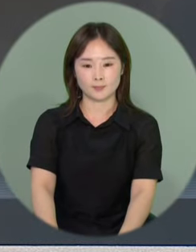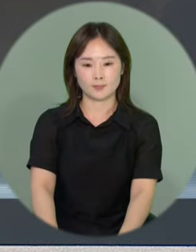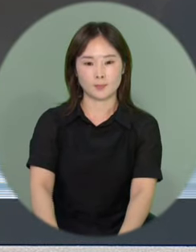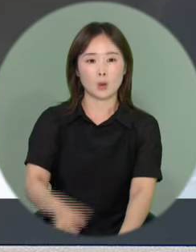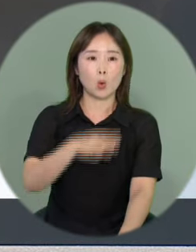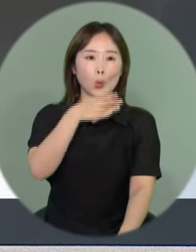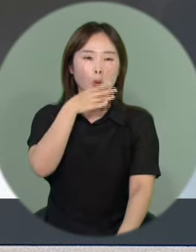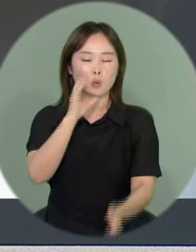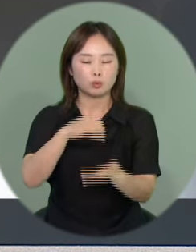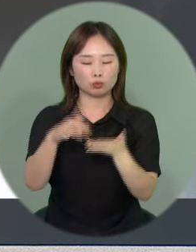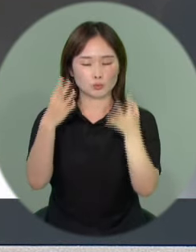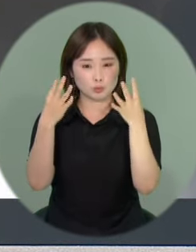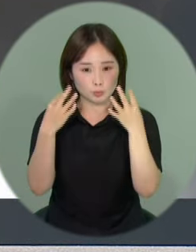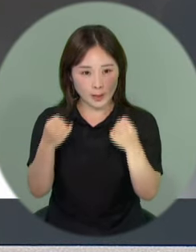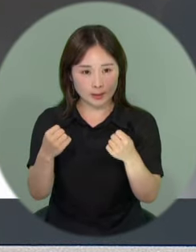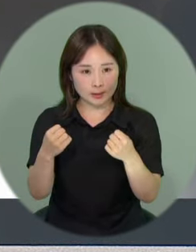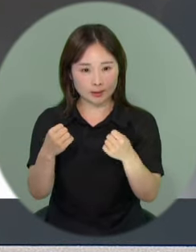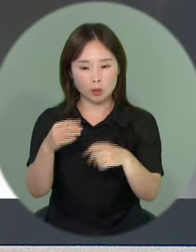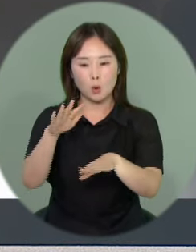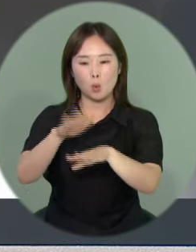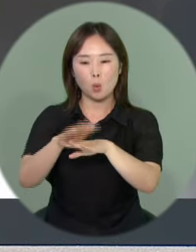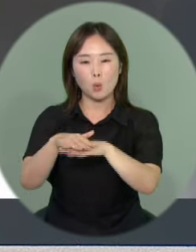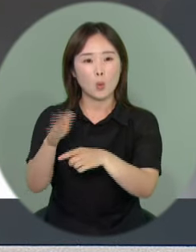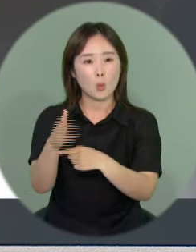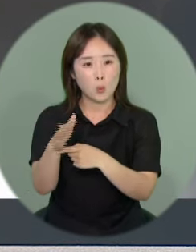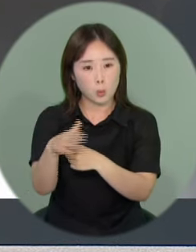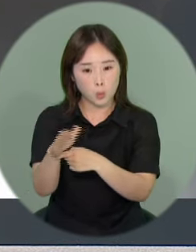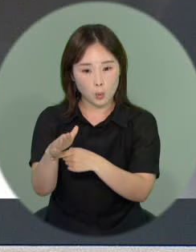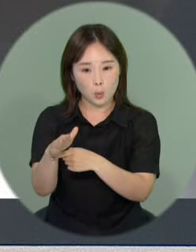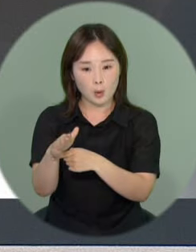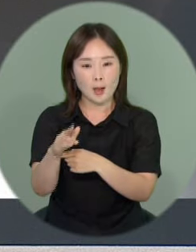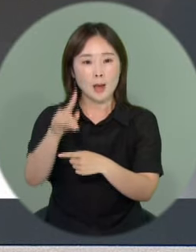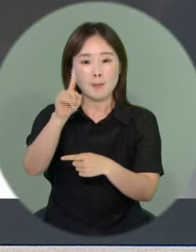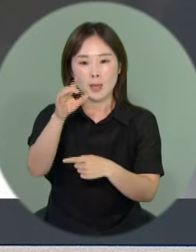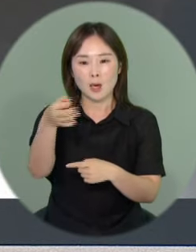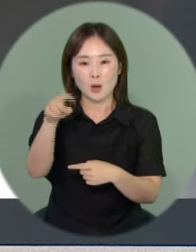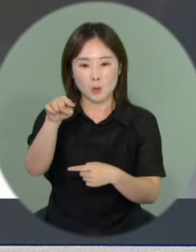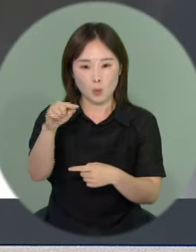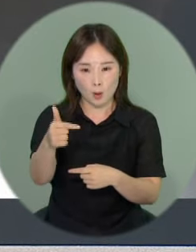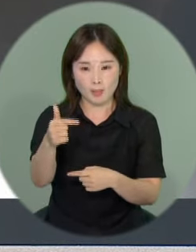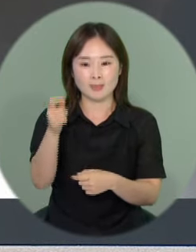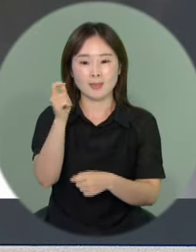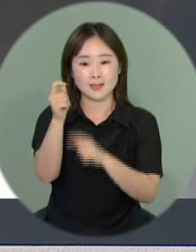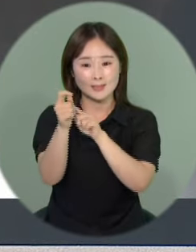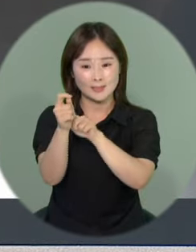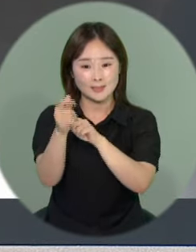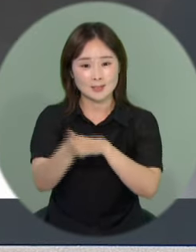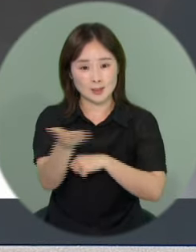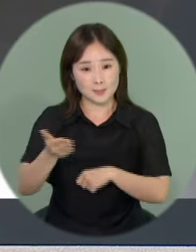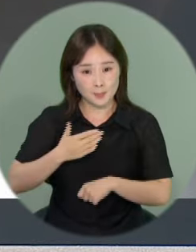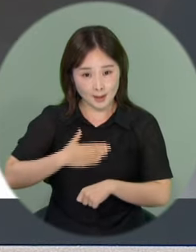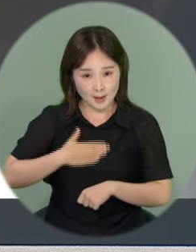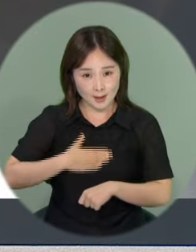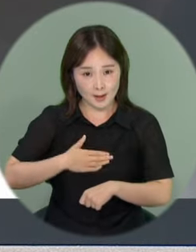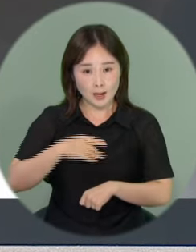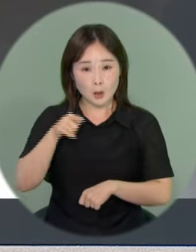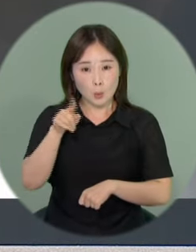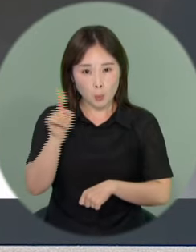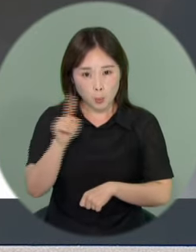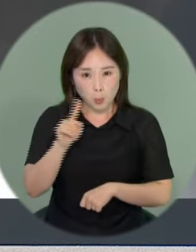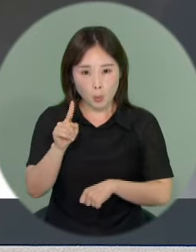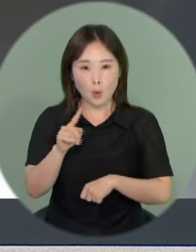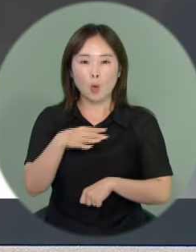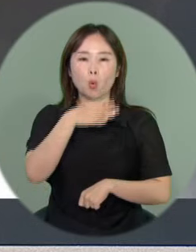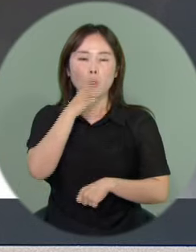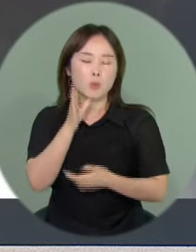고령 인구가 많은 농어촌 지역을 누비는 백원 택시 한 번쯤 들어보셨을 겁니다 대표적인 노인 교통 복지